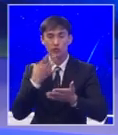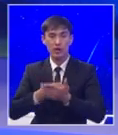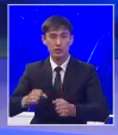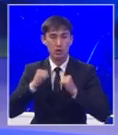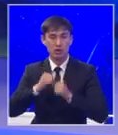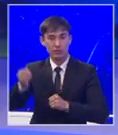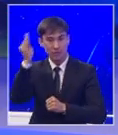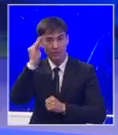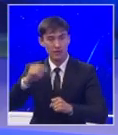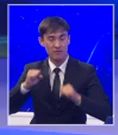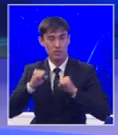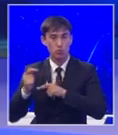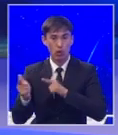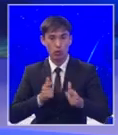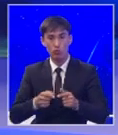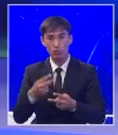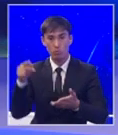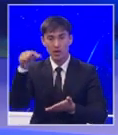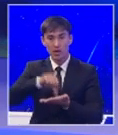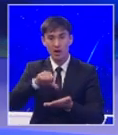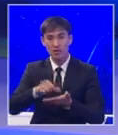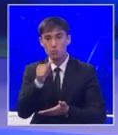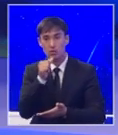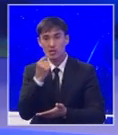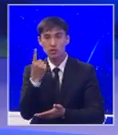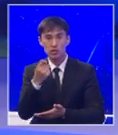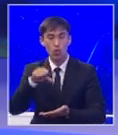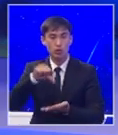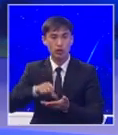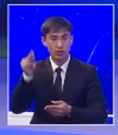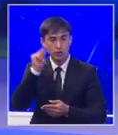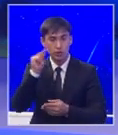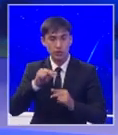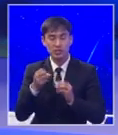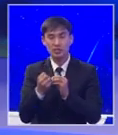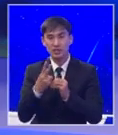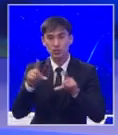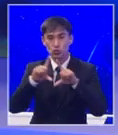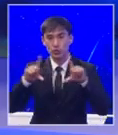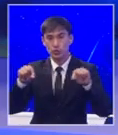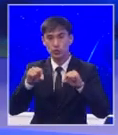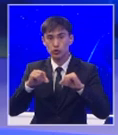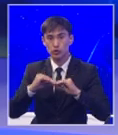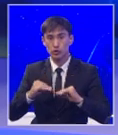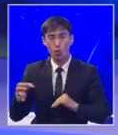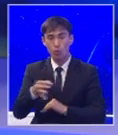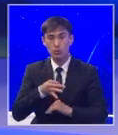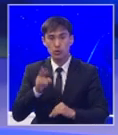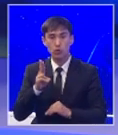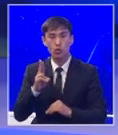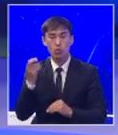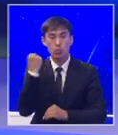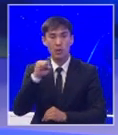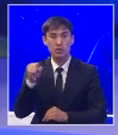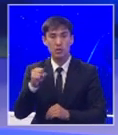спортивные навыки и физическую подготовку приехали испытать около 100 учащихся из 12 учебных учреждений области. Кто